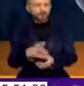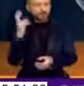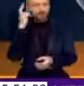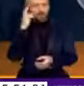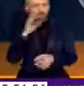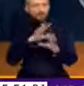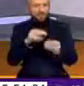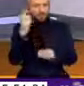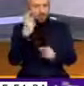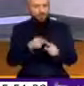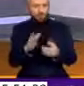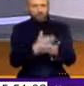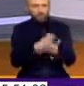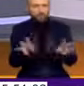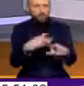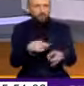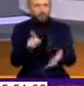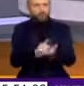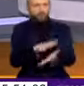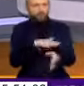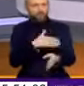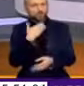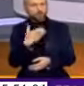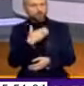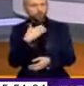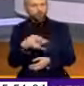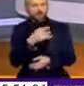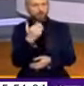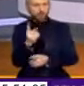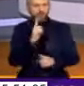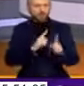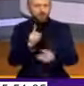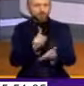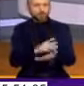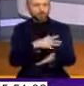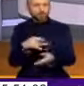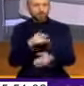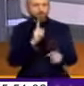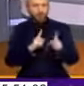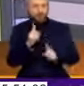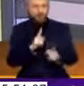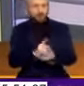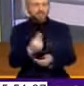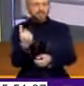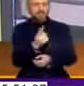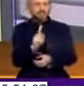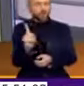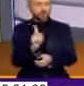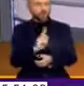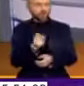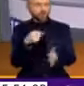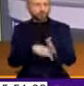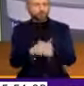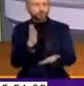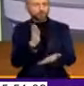Києві цього взагалі не потрібно. Це мають бути виконкоми районних рад і мають бути районні ради. Єдине, що в чому